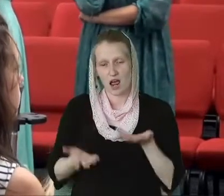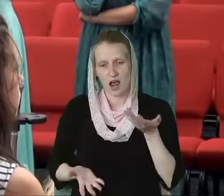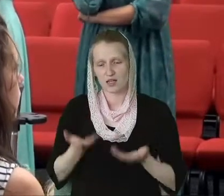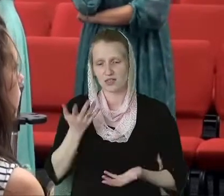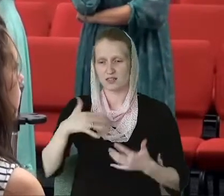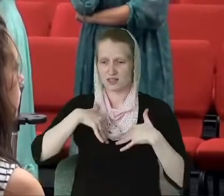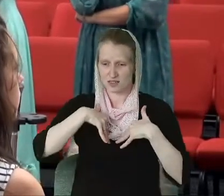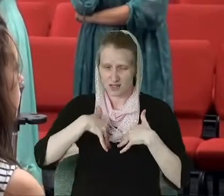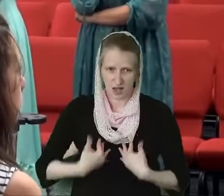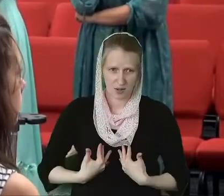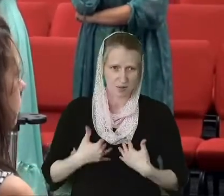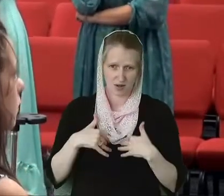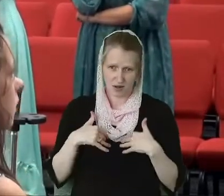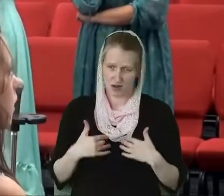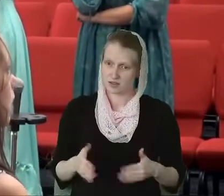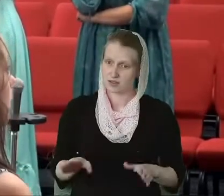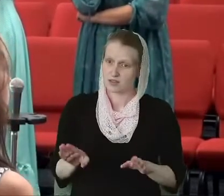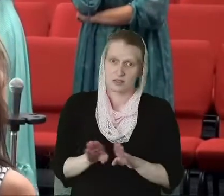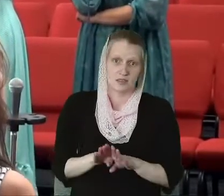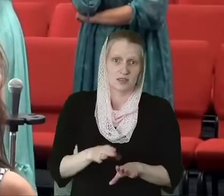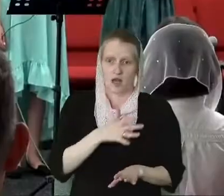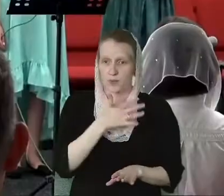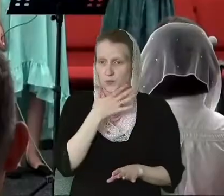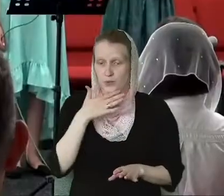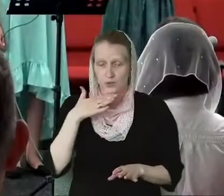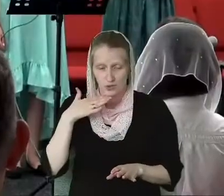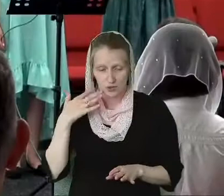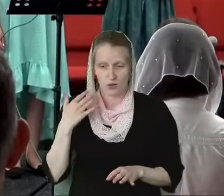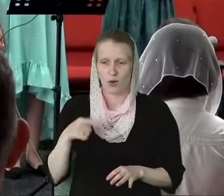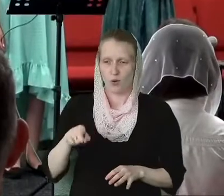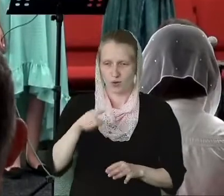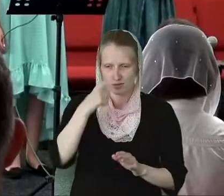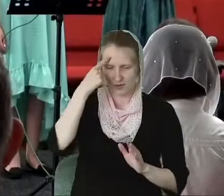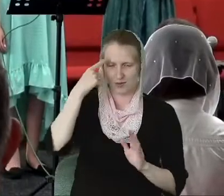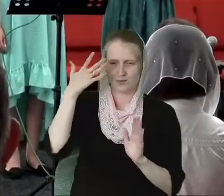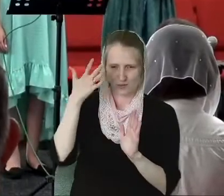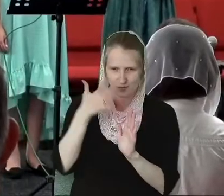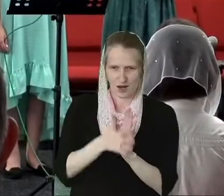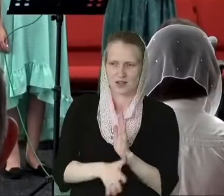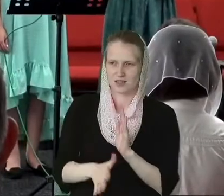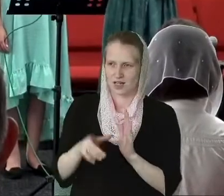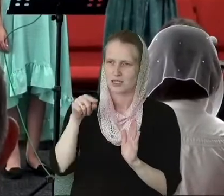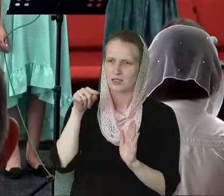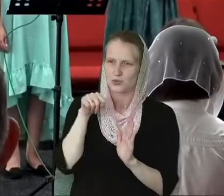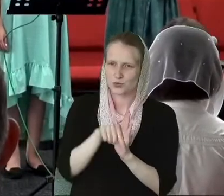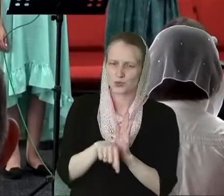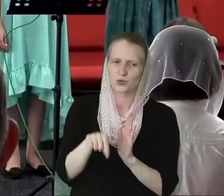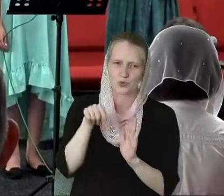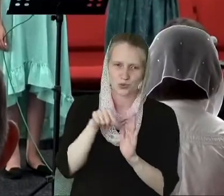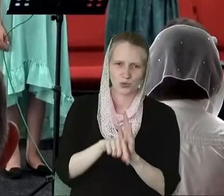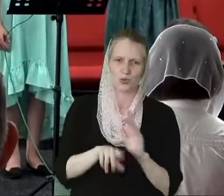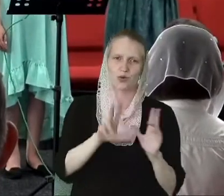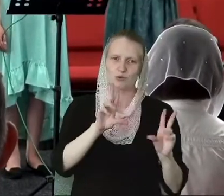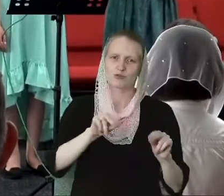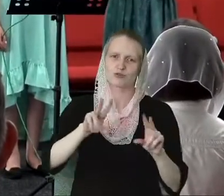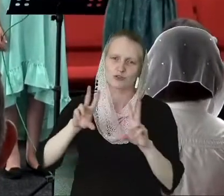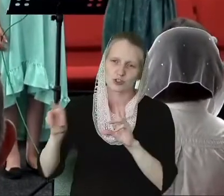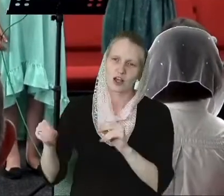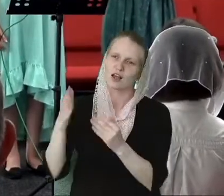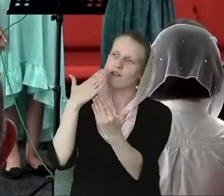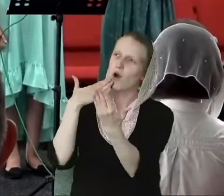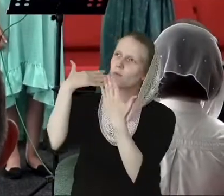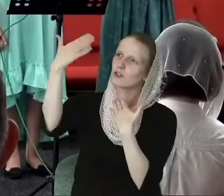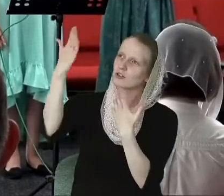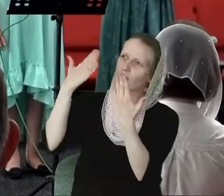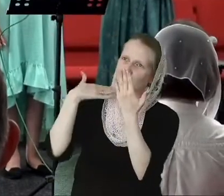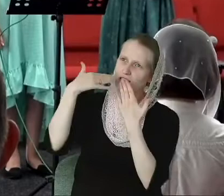если скорбей так много, и ты познаешь суть. Счастье